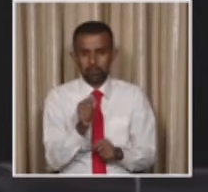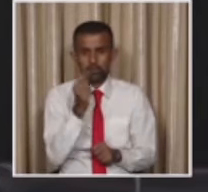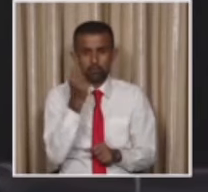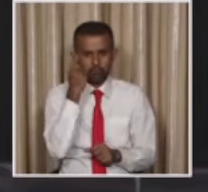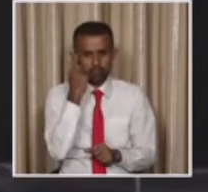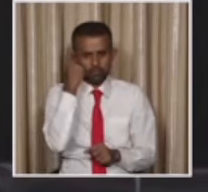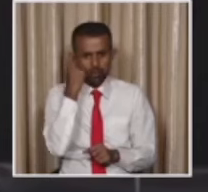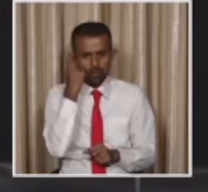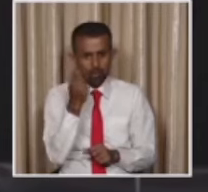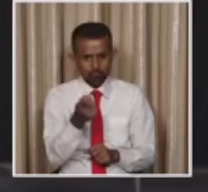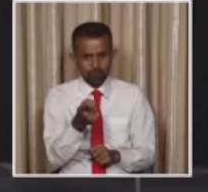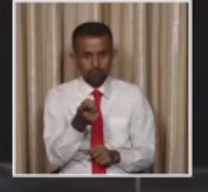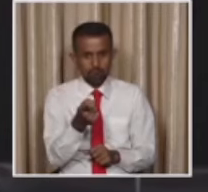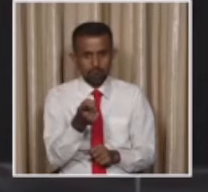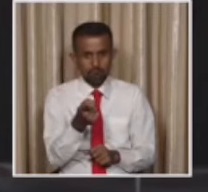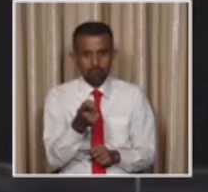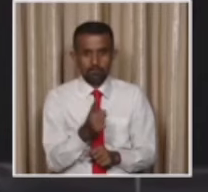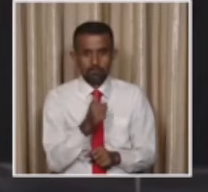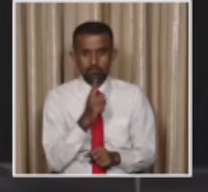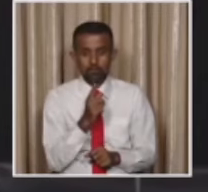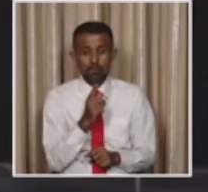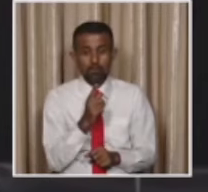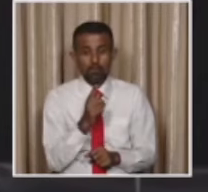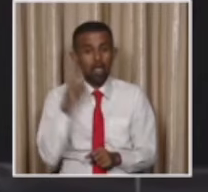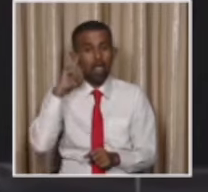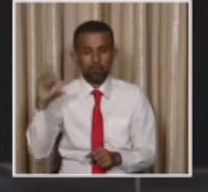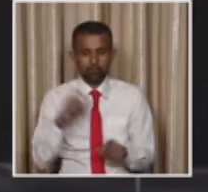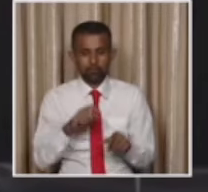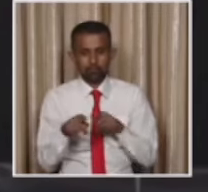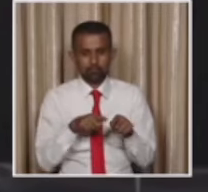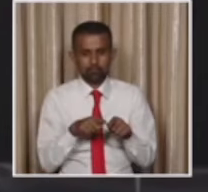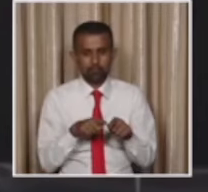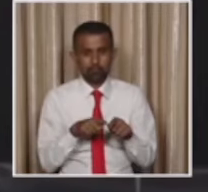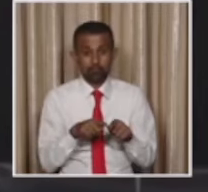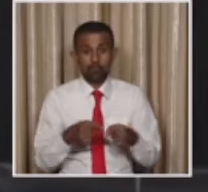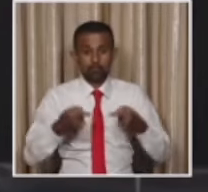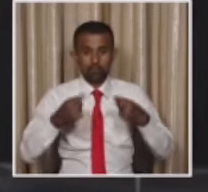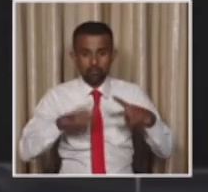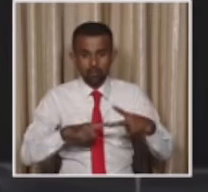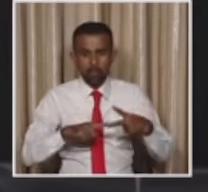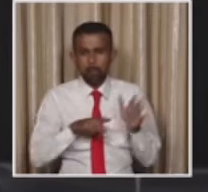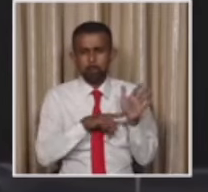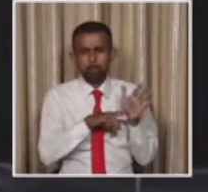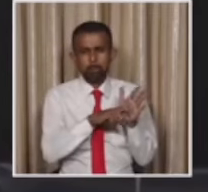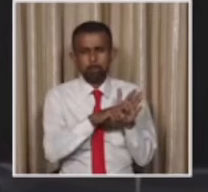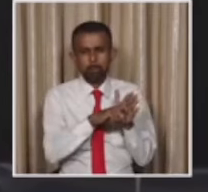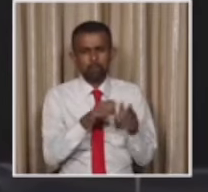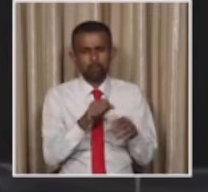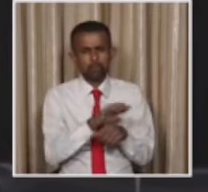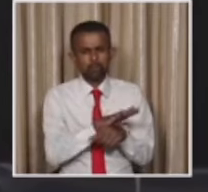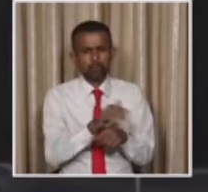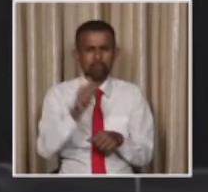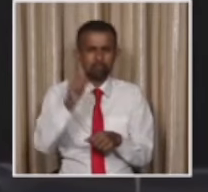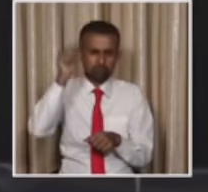ඥානය ඔබතුමාට තියෙන නිසා ඒකට කියන්න පුළුවන් කපටිකම කියලා. ඒ නිසා ඔබතුමා ඊළඟට කරේ මේ පරණ දැනට කොවිඩ් කාලේ